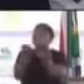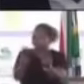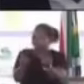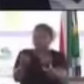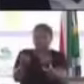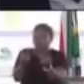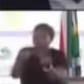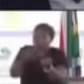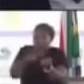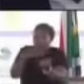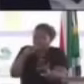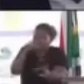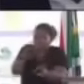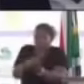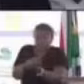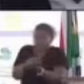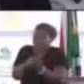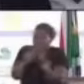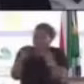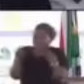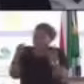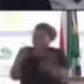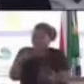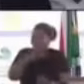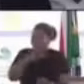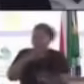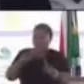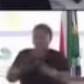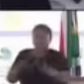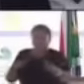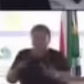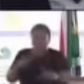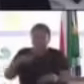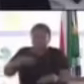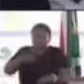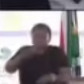angikwazi ukuphawula ngalokhu kodwa engingakusho kunina